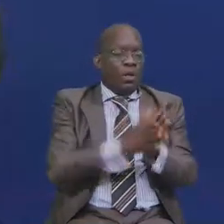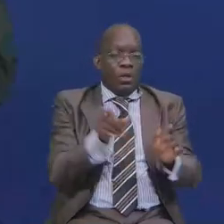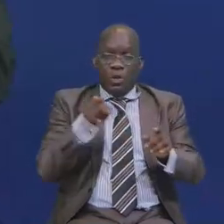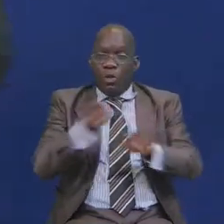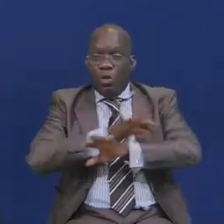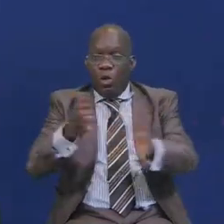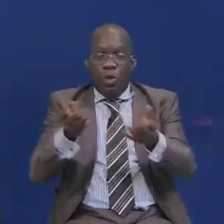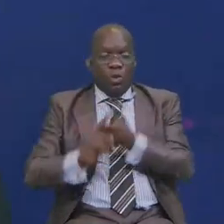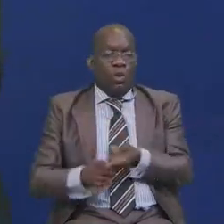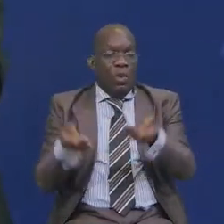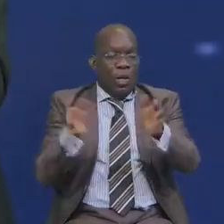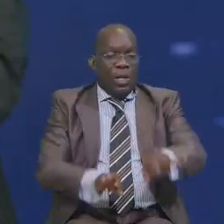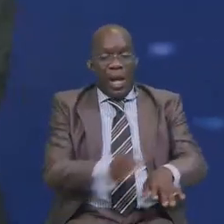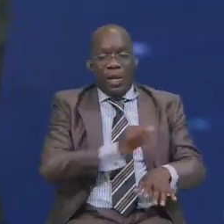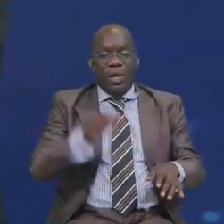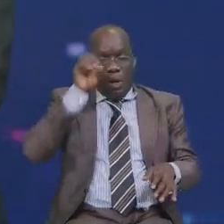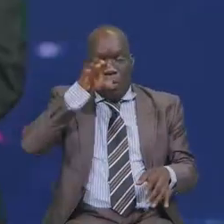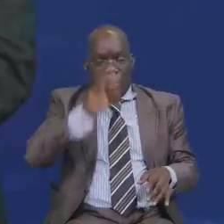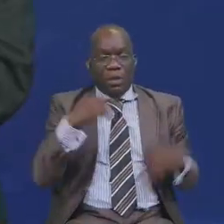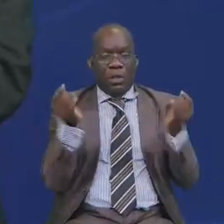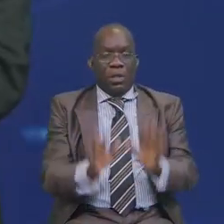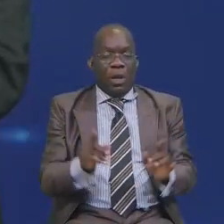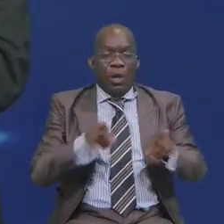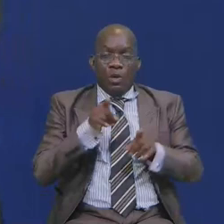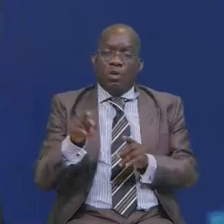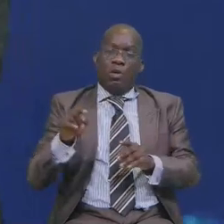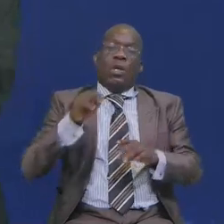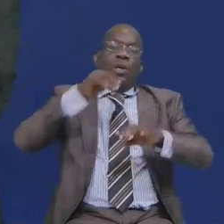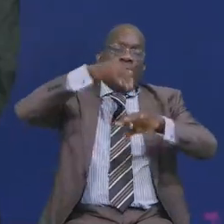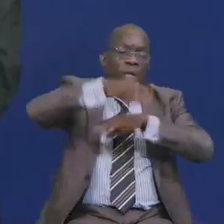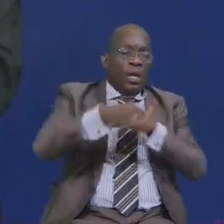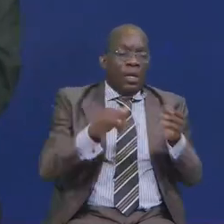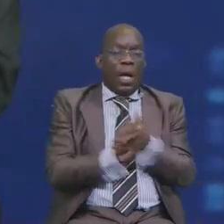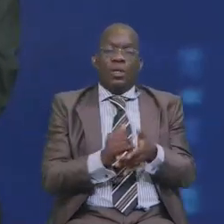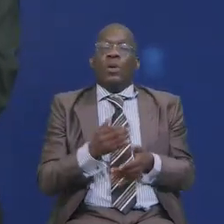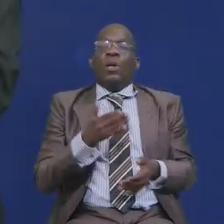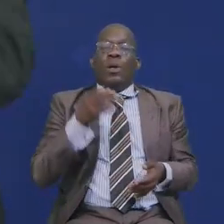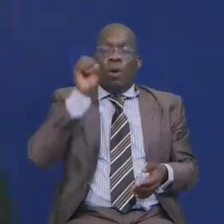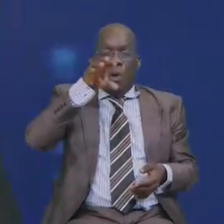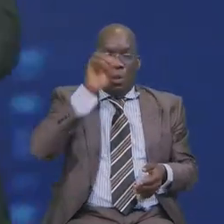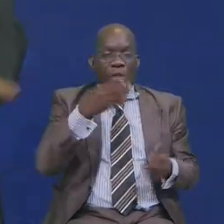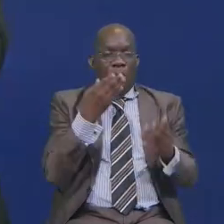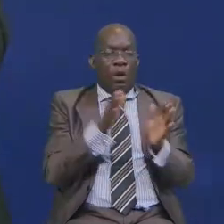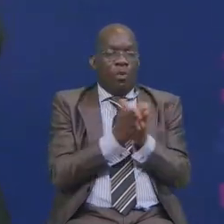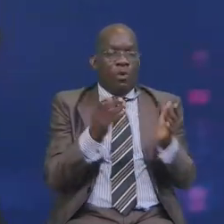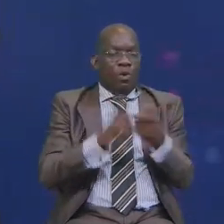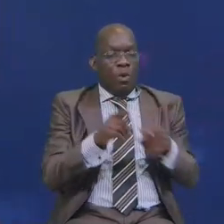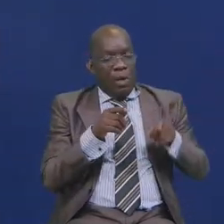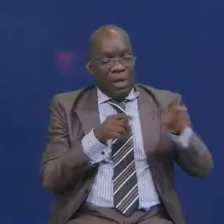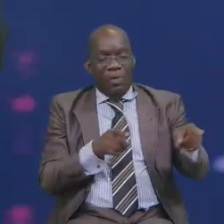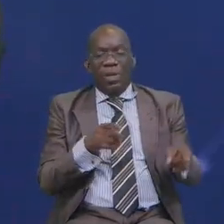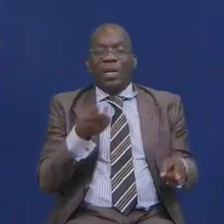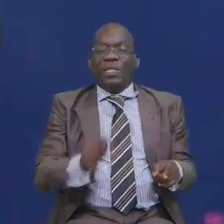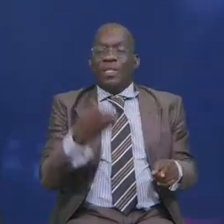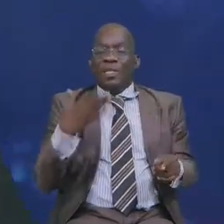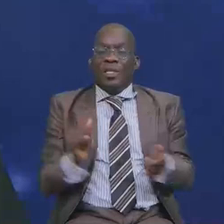qu'il meure pécheur occulte. Et tu transfères le livre occulte. Et tu lui confies l'héritage et